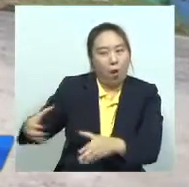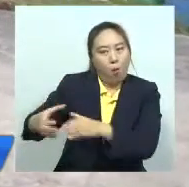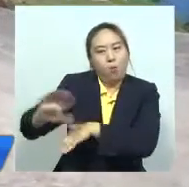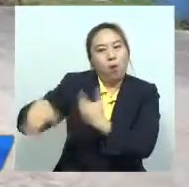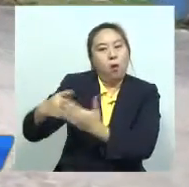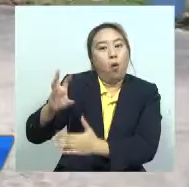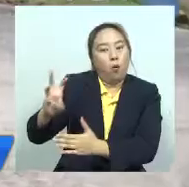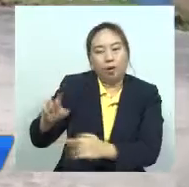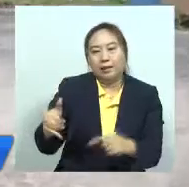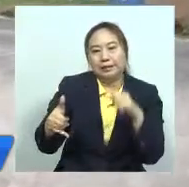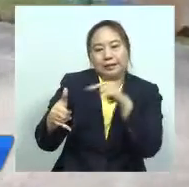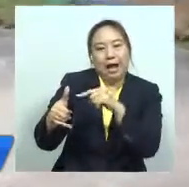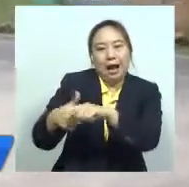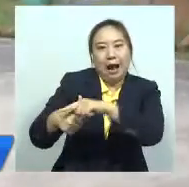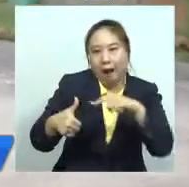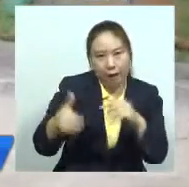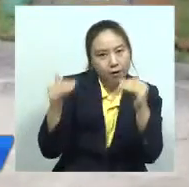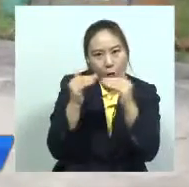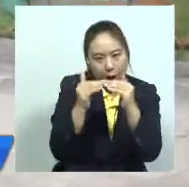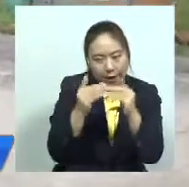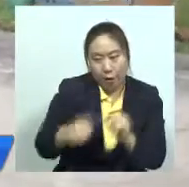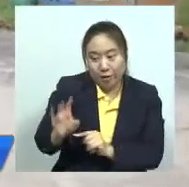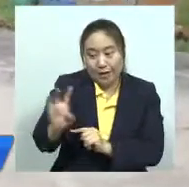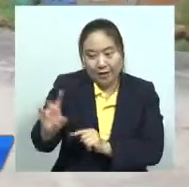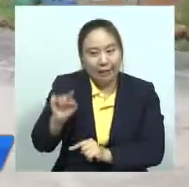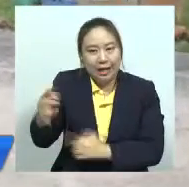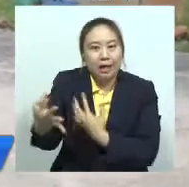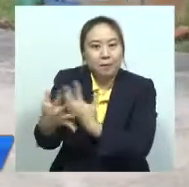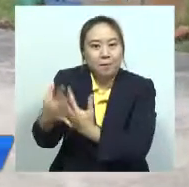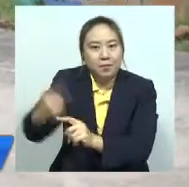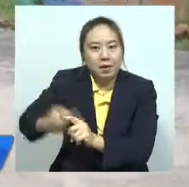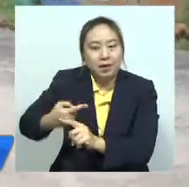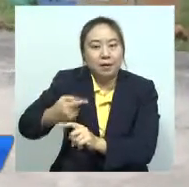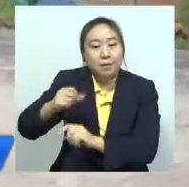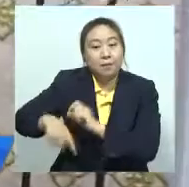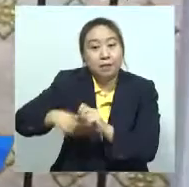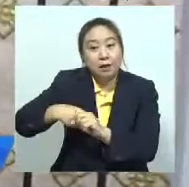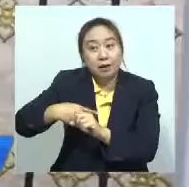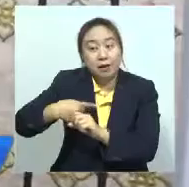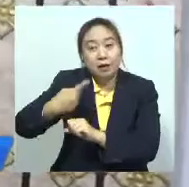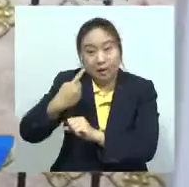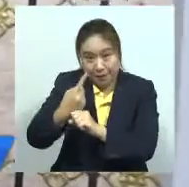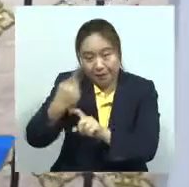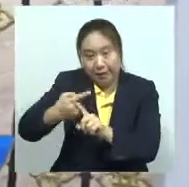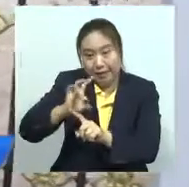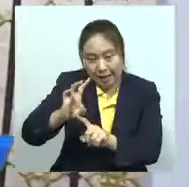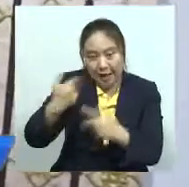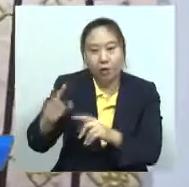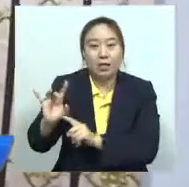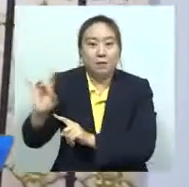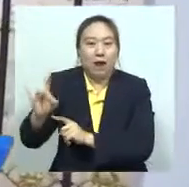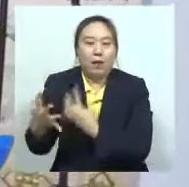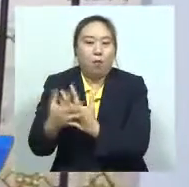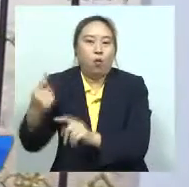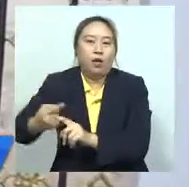นจำคุกจำเลยที่7จำนวน1ปี7เดือนและจำเลยที่8จำคุก12เดือนต่อมาญา